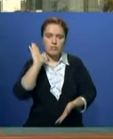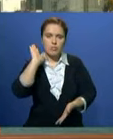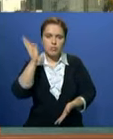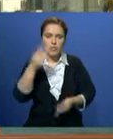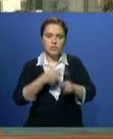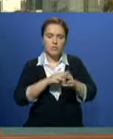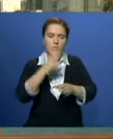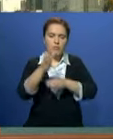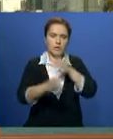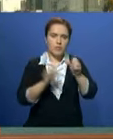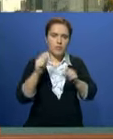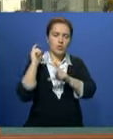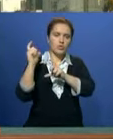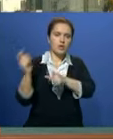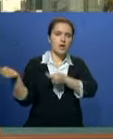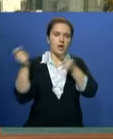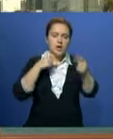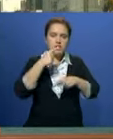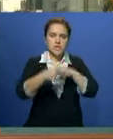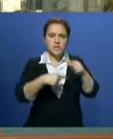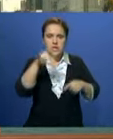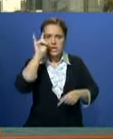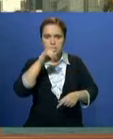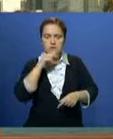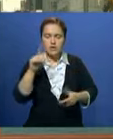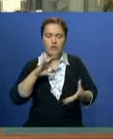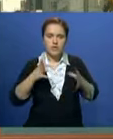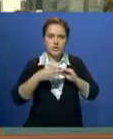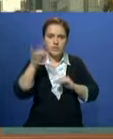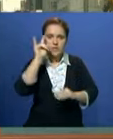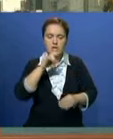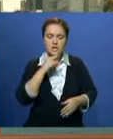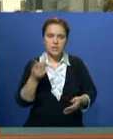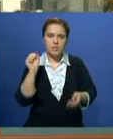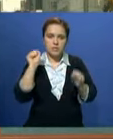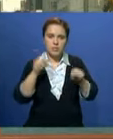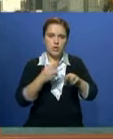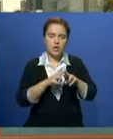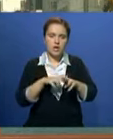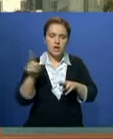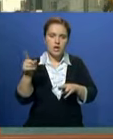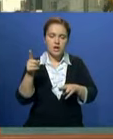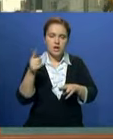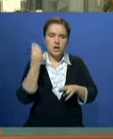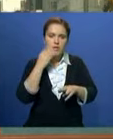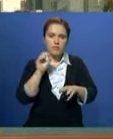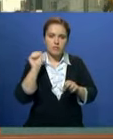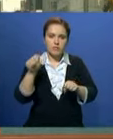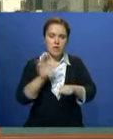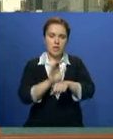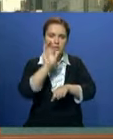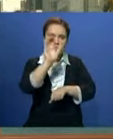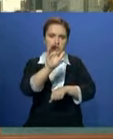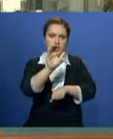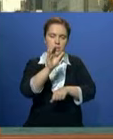на мировом уровне, а также должны позволить Казахстану в целом стать надежным хабом на евразиатском